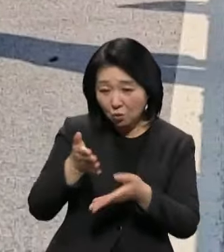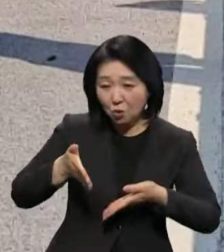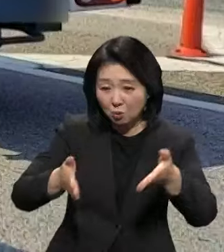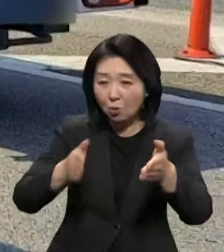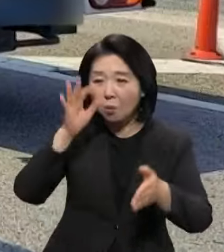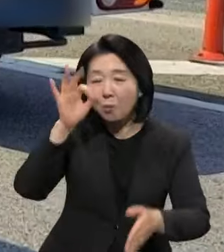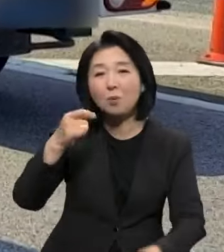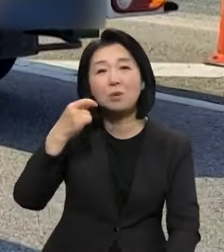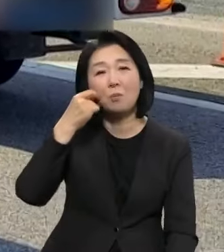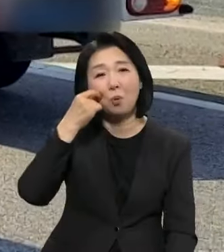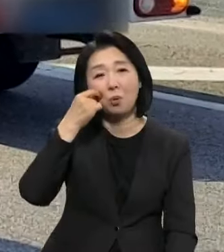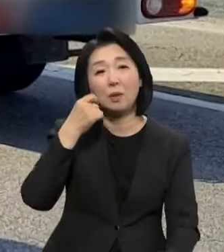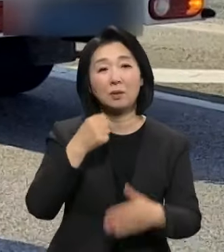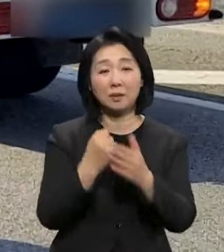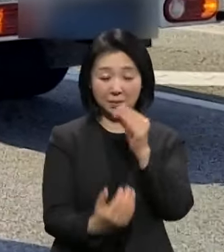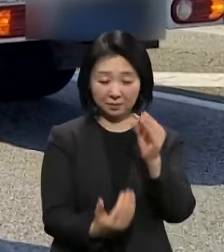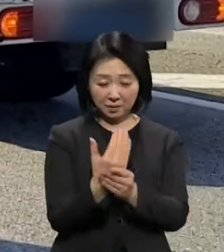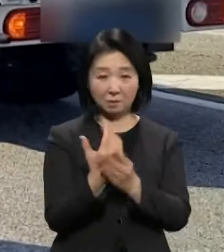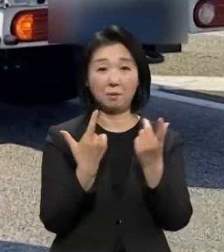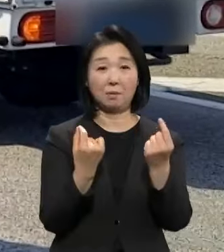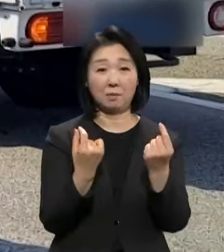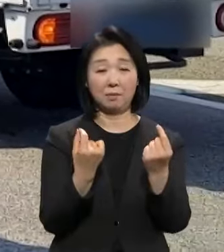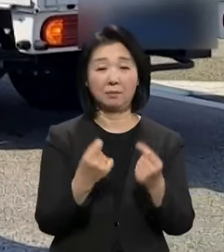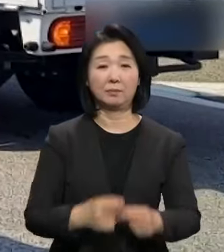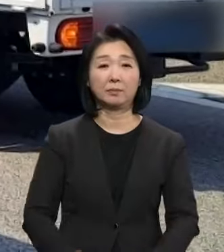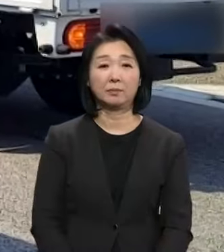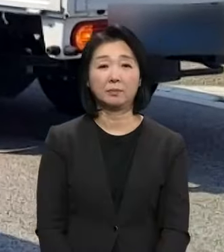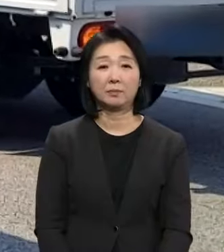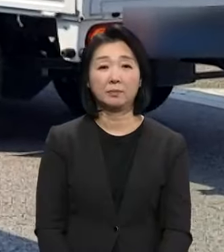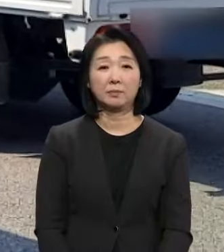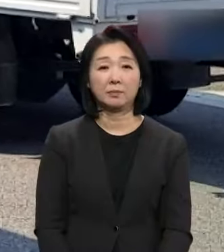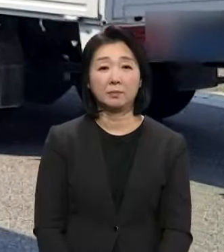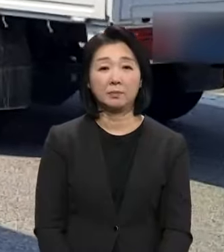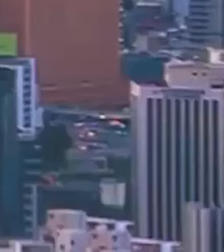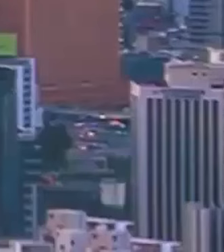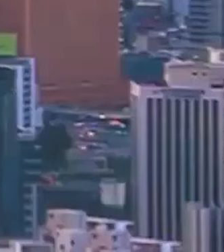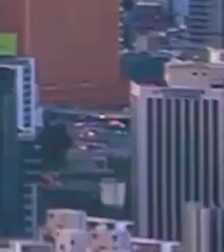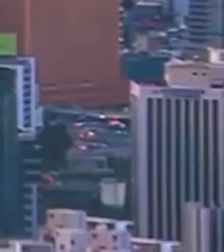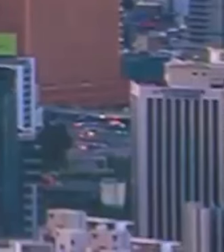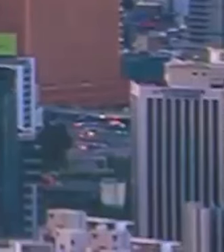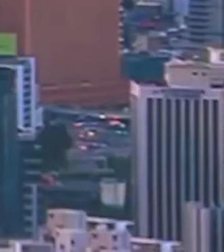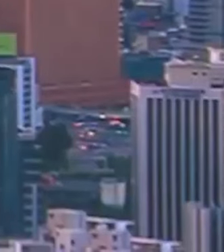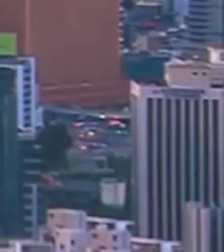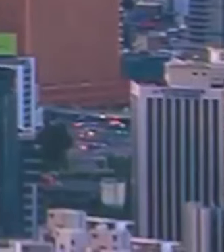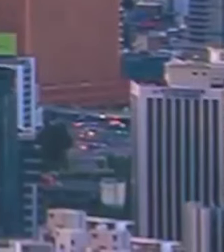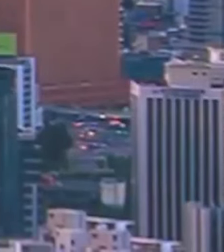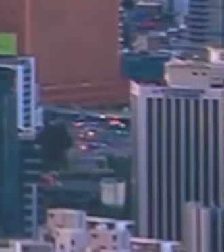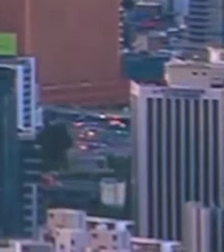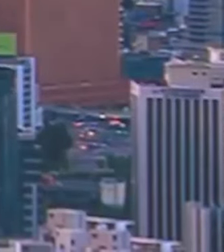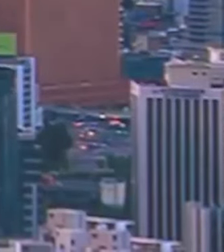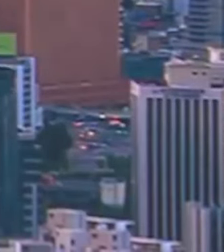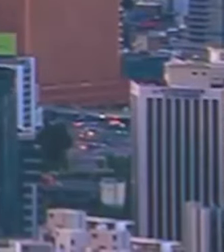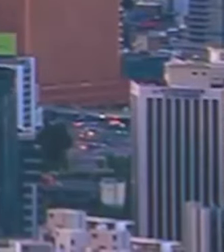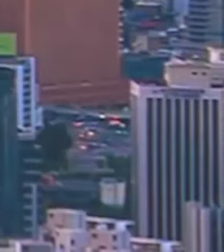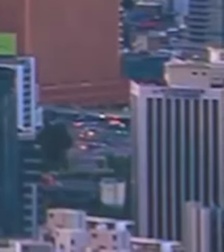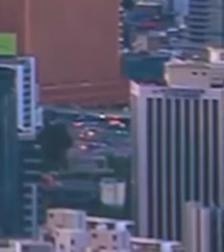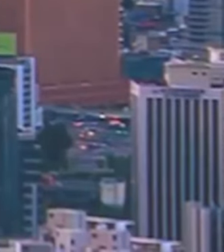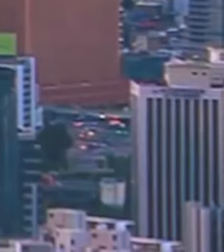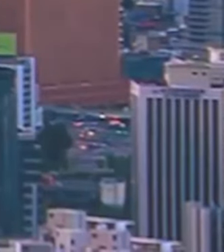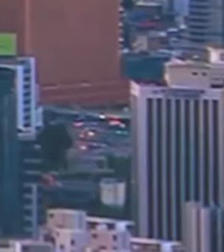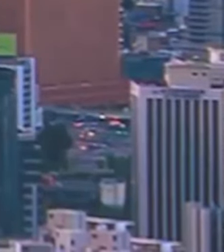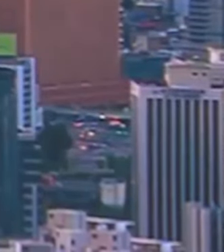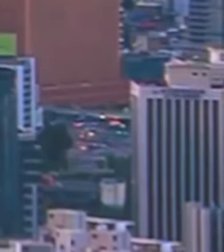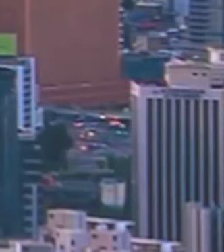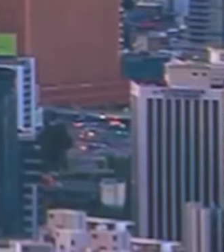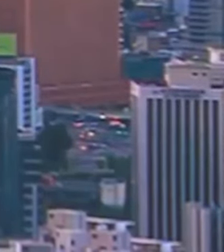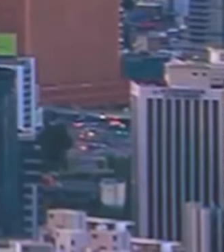제대로 보지 못하고 사고를 낸 걸로 보고 조사 중입니다 아침의 랭커 정재훈입니다 지금이 기사